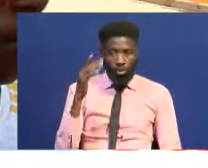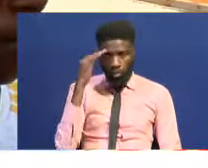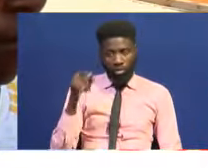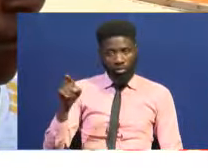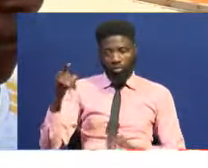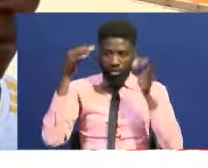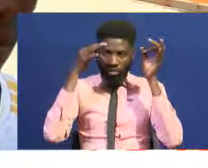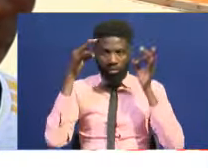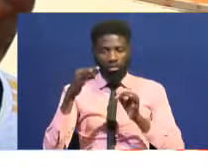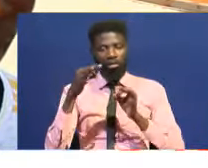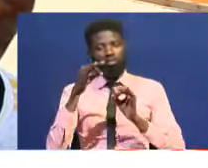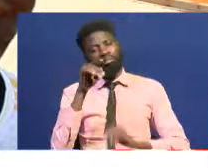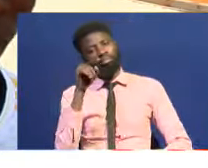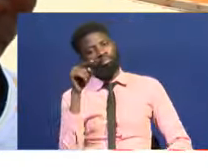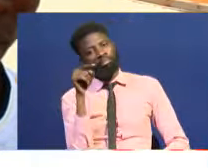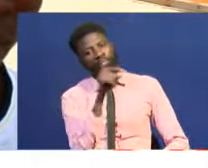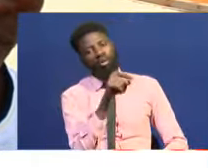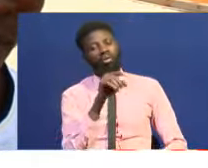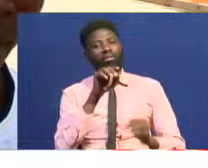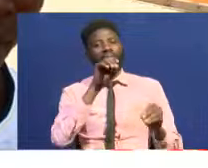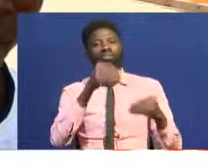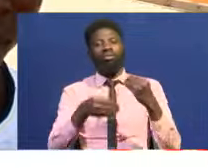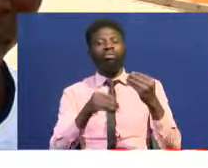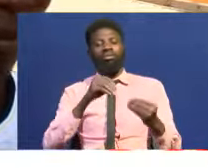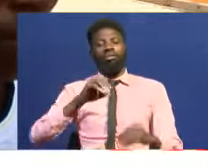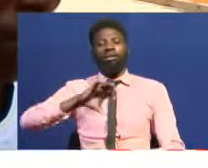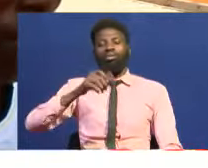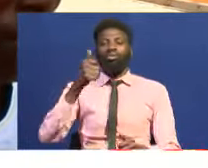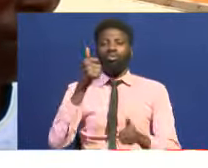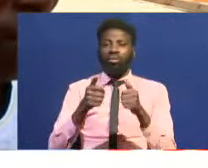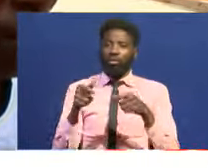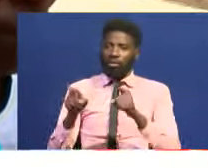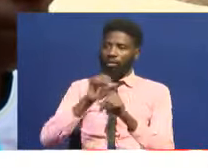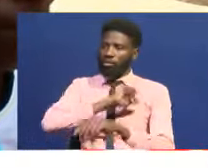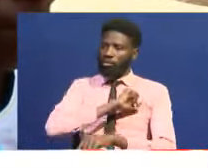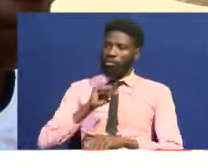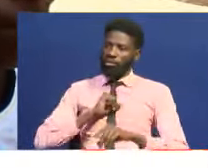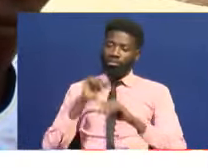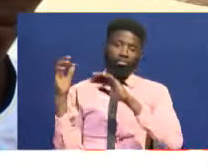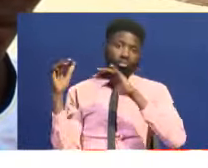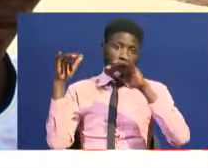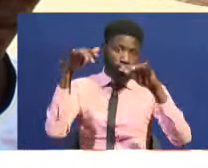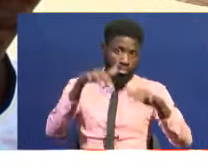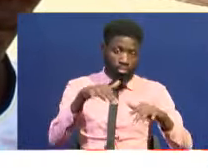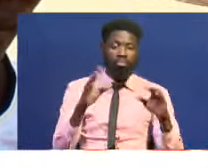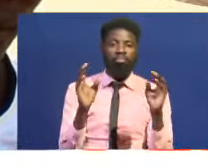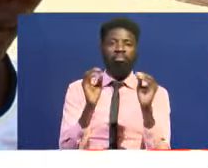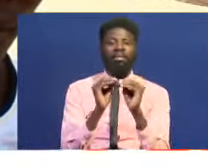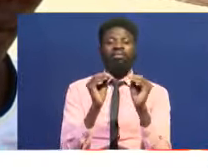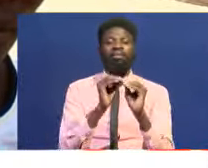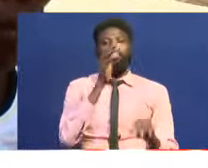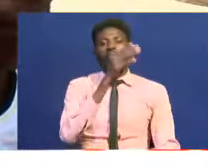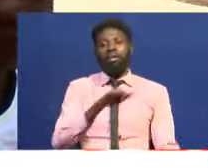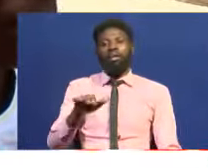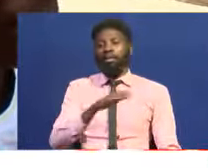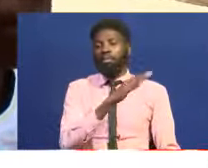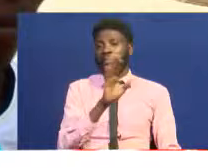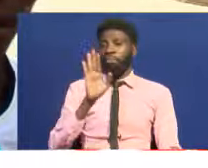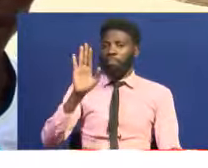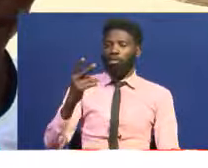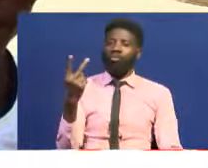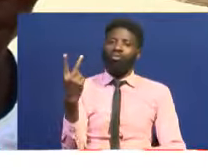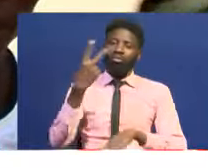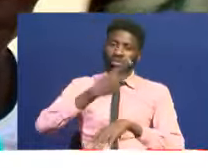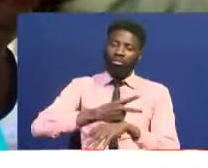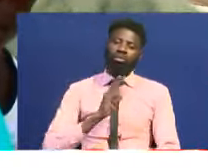kuchagua Busia as one of the counties enye wanaenda kukaa siku mbili ili wajue ama